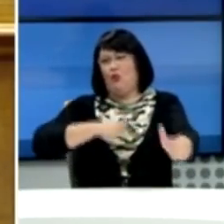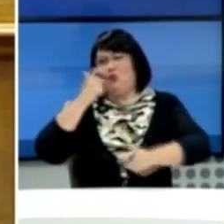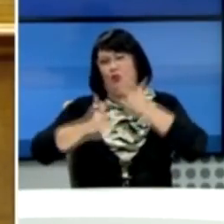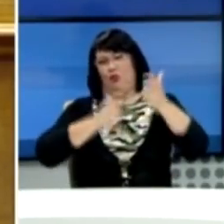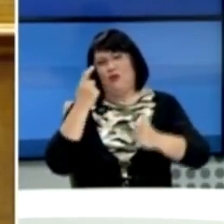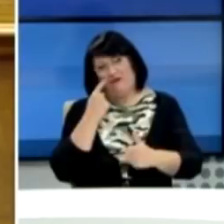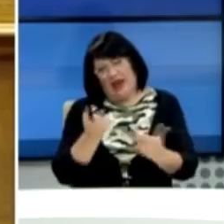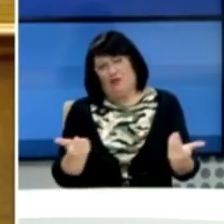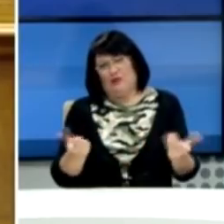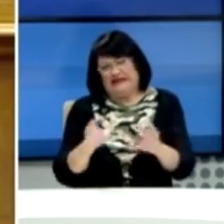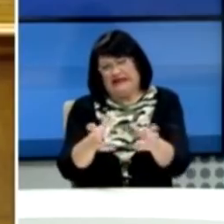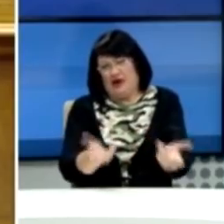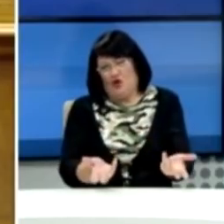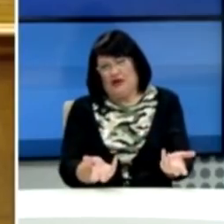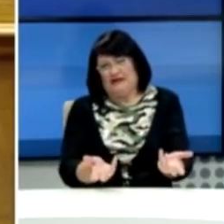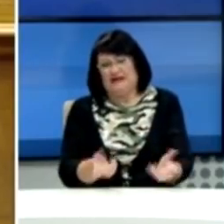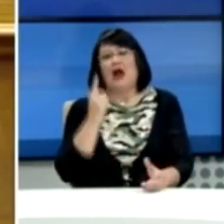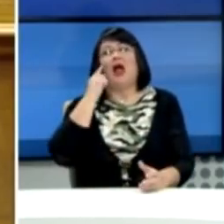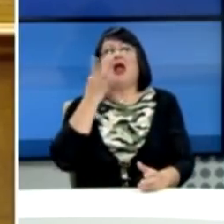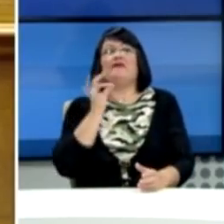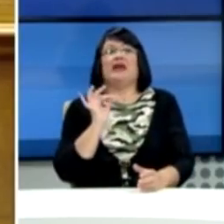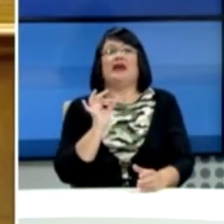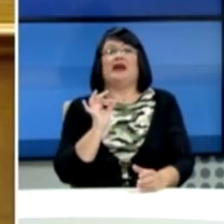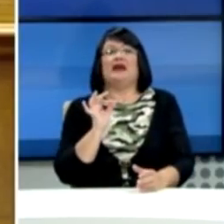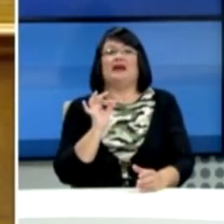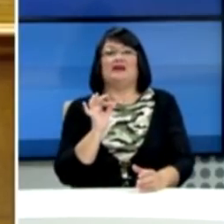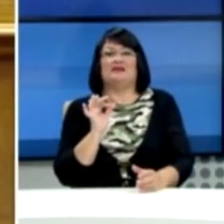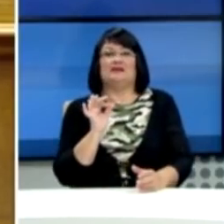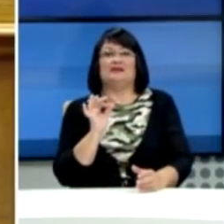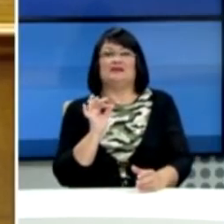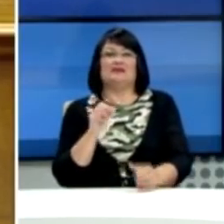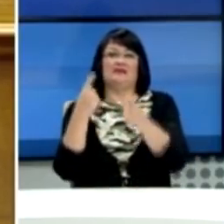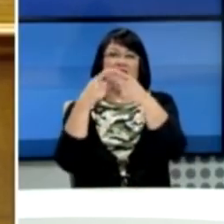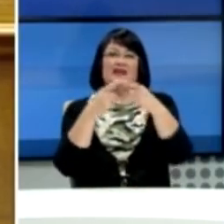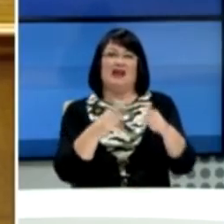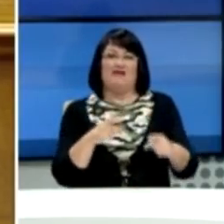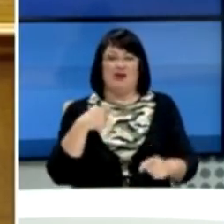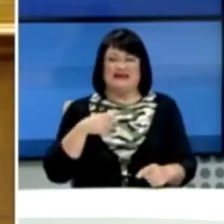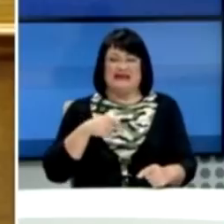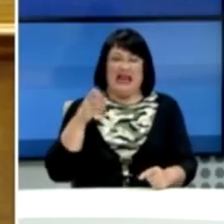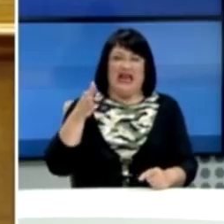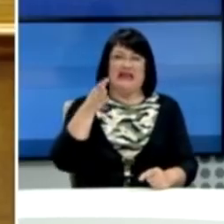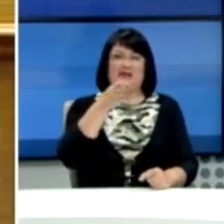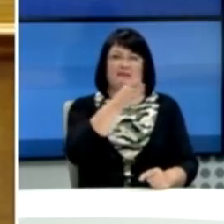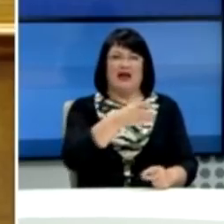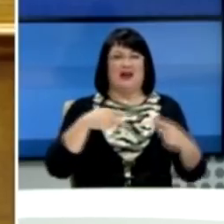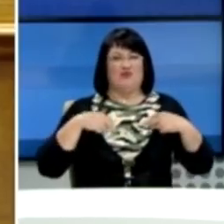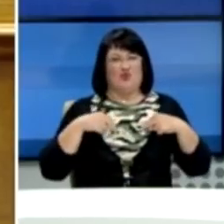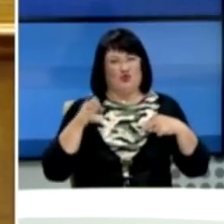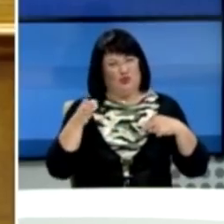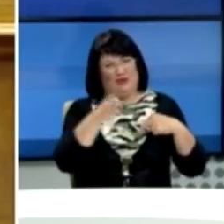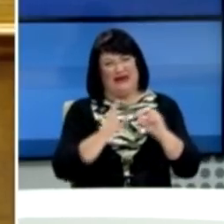από τα κανάλια. Και με την ευκαιρία, μαζέψτε τα διάφορα στελέχη σας, ακόμα και οι υπουργούς